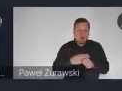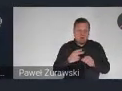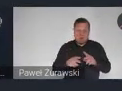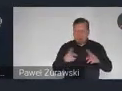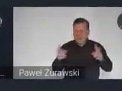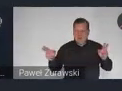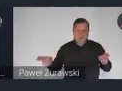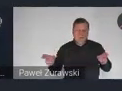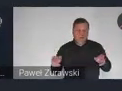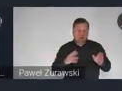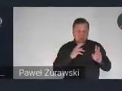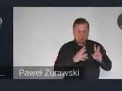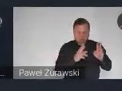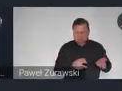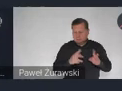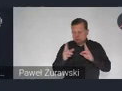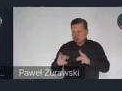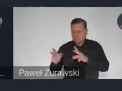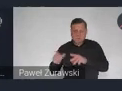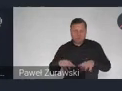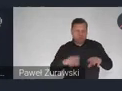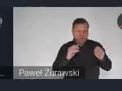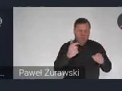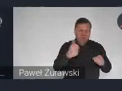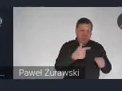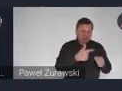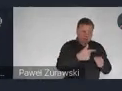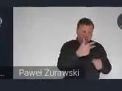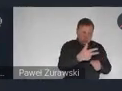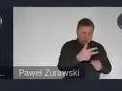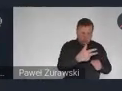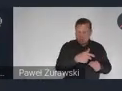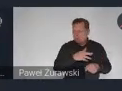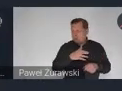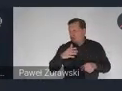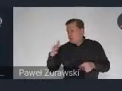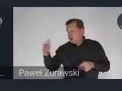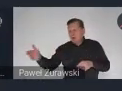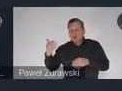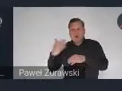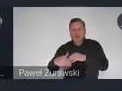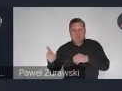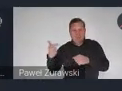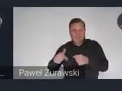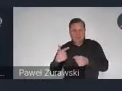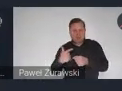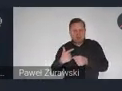Powinny się one rozpoczynać w 2023 roku a kończyć w 2025